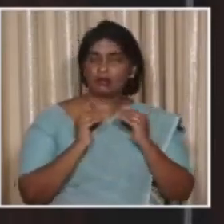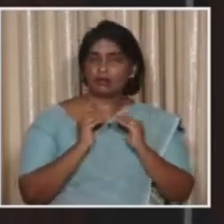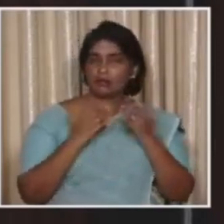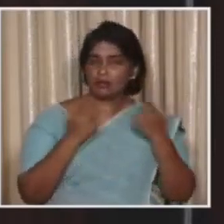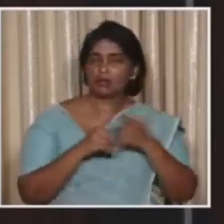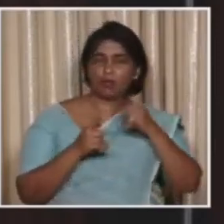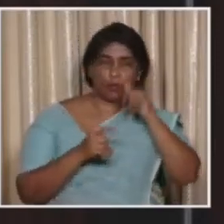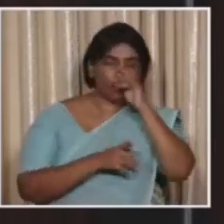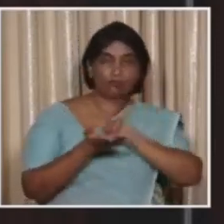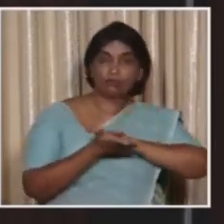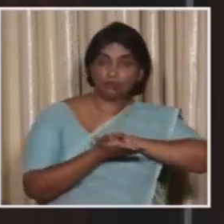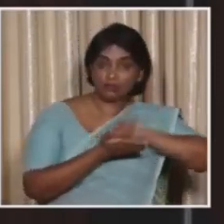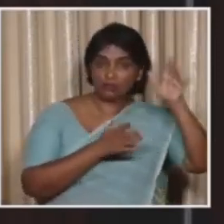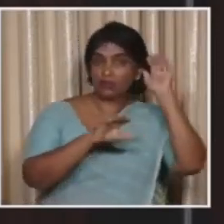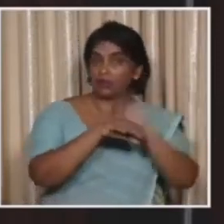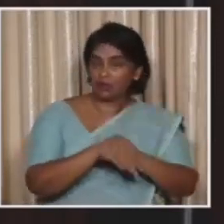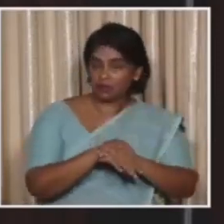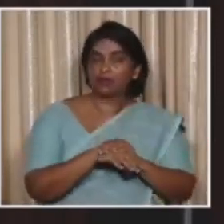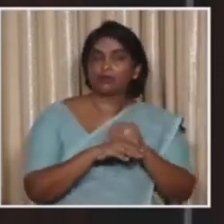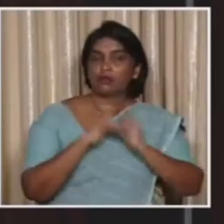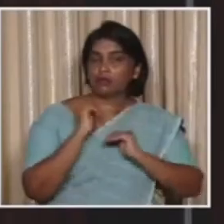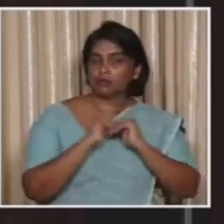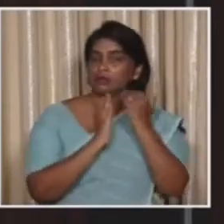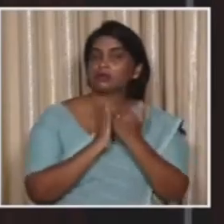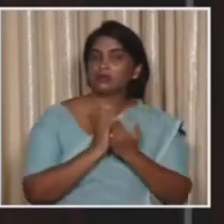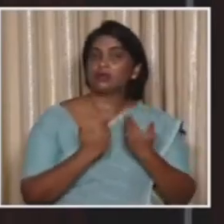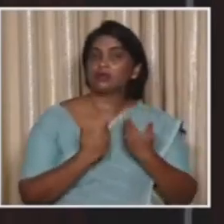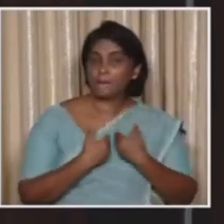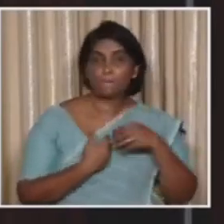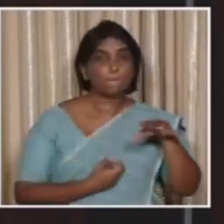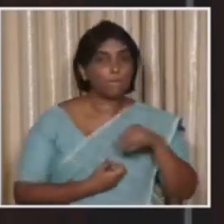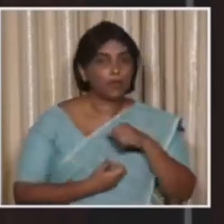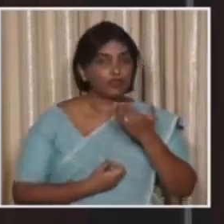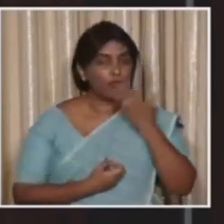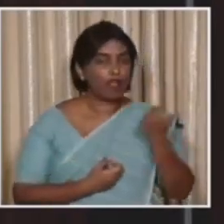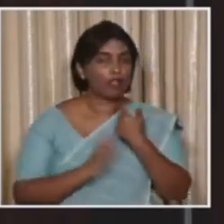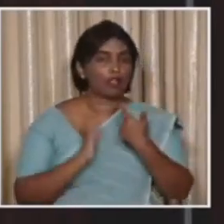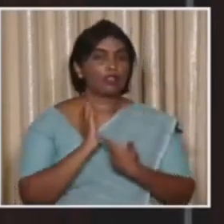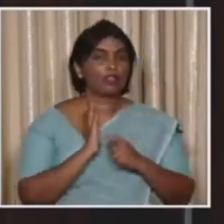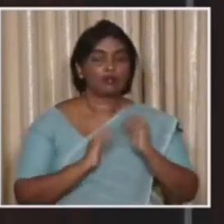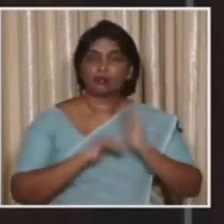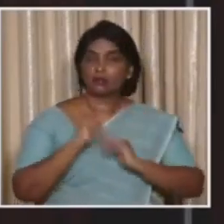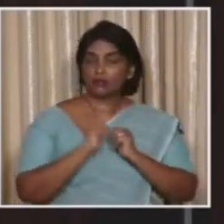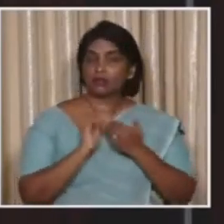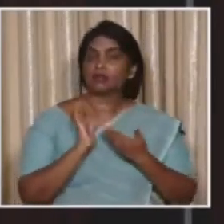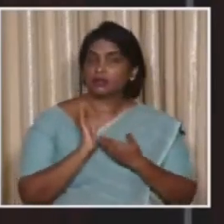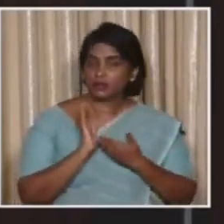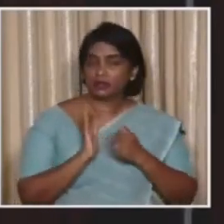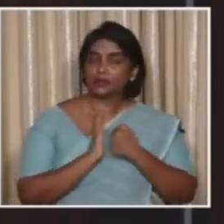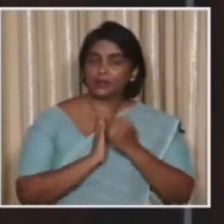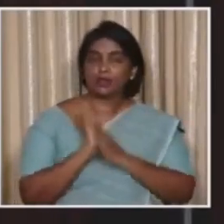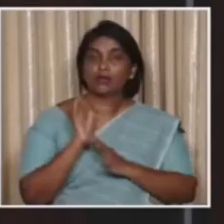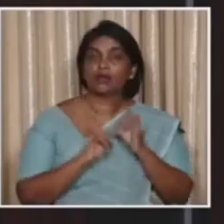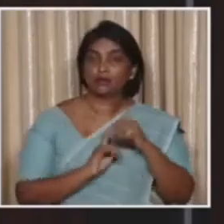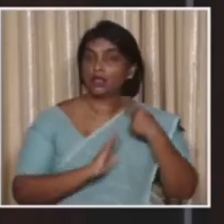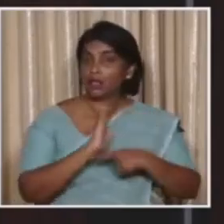විදිහෙන් ගිහිල්ලා හඳුනා ගැනීමට ක්‍රමවේදයක් අපිට පාවිච්චි කරන්න පුළුවන් නවීන තාක්ෂණ ක්‍රමවේද තියෙනවා ගරු අමාත්‍යතුමනි